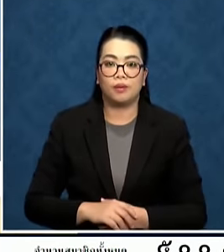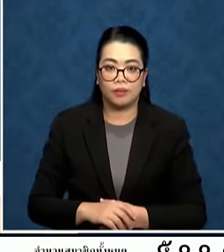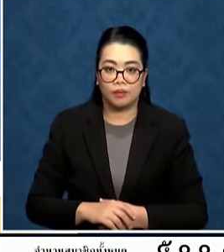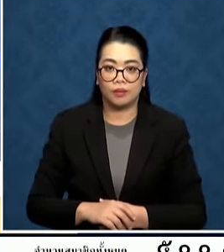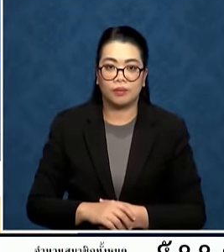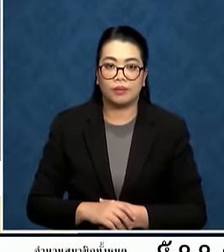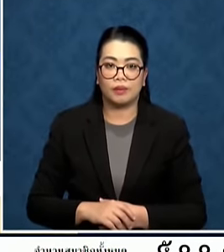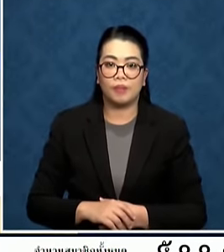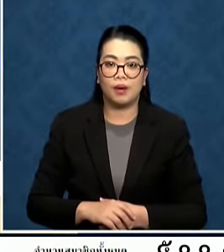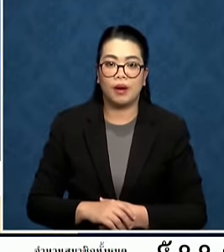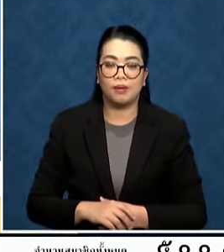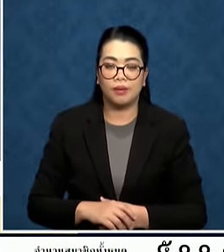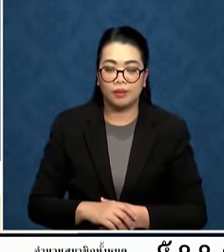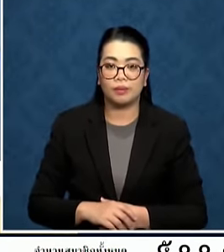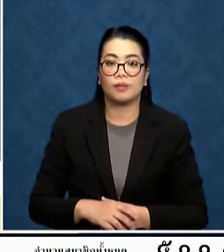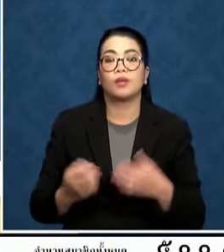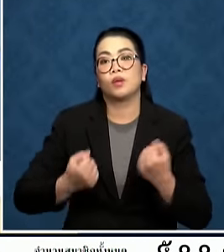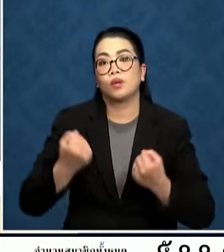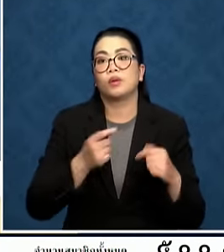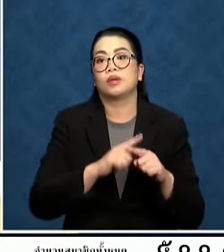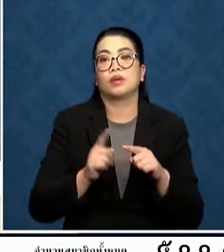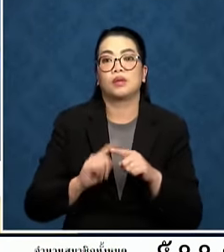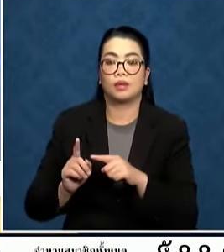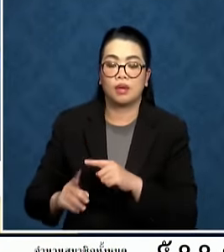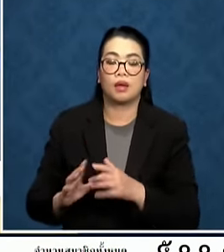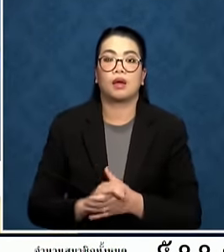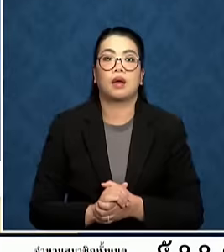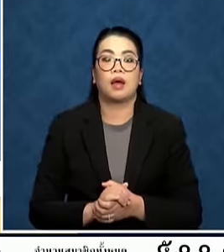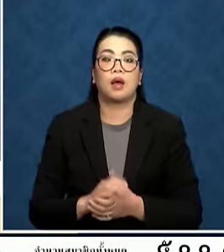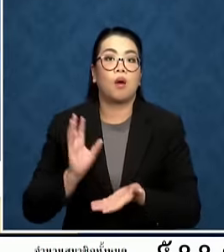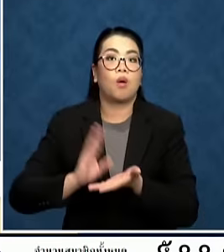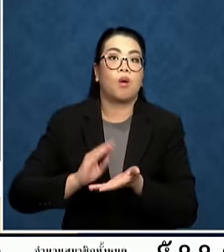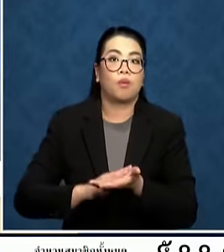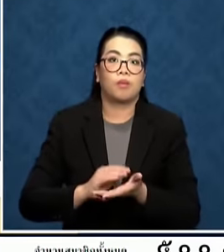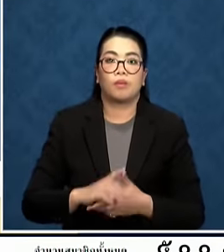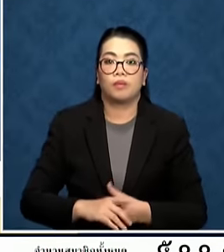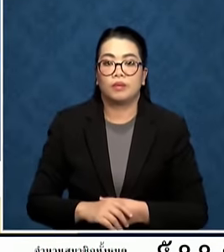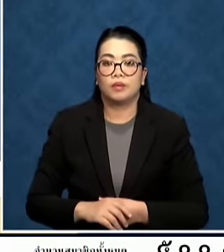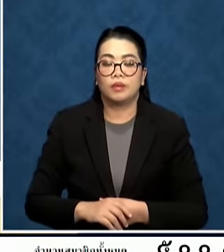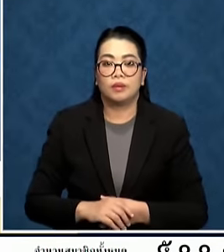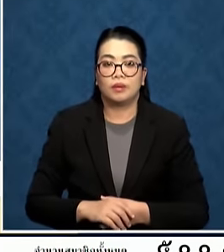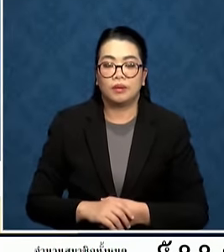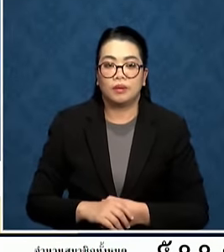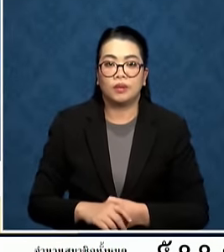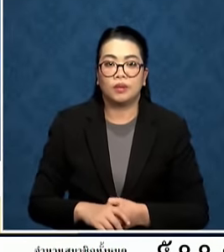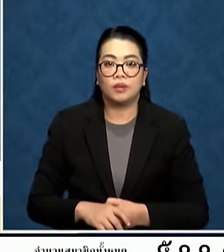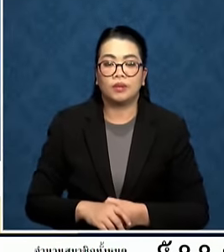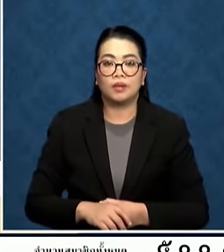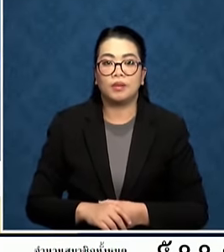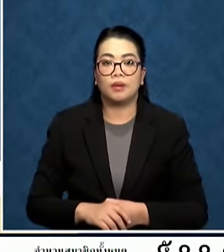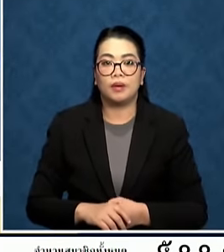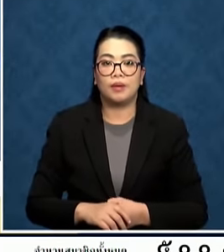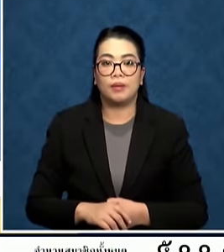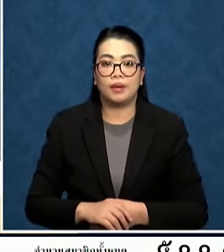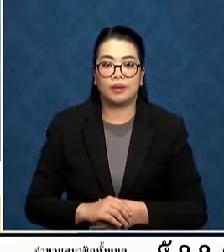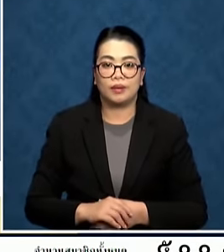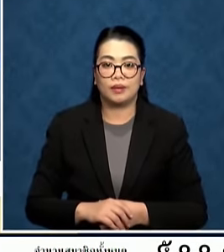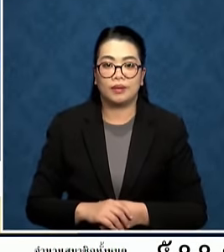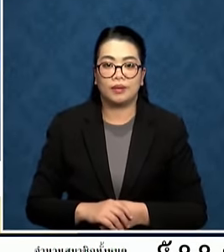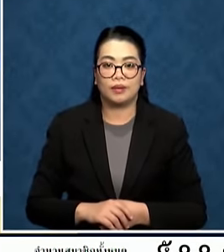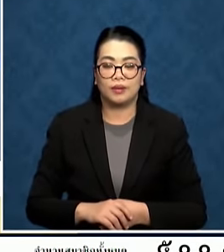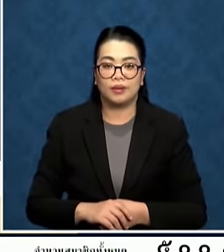กับข้อมูลที่ค่ายประกอบรถยนต์ต่างชาติบางค่ายให้ข้อมูลว่าถ้าเรามีแรงงานไม่พร้อมเขาก็พร้อมขน